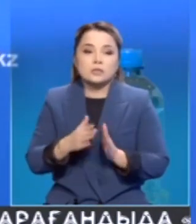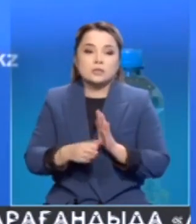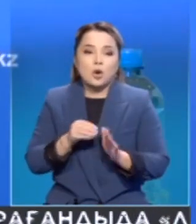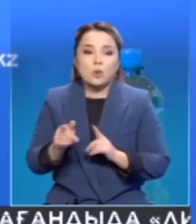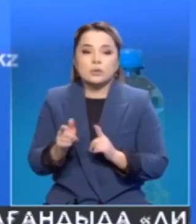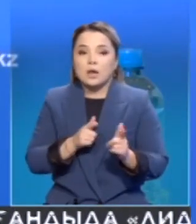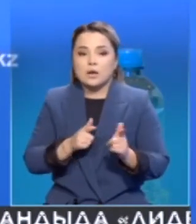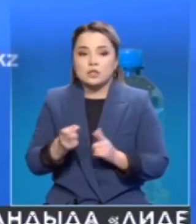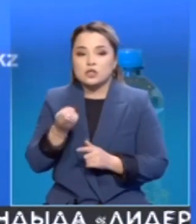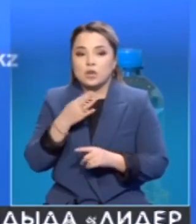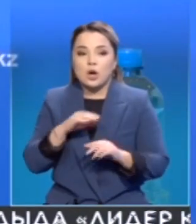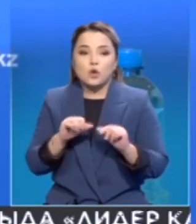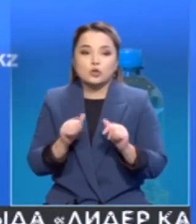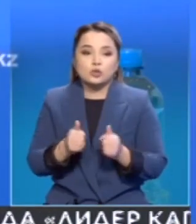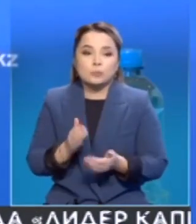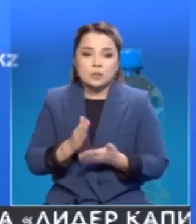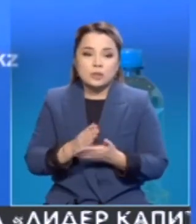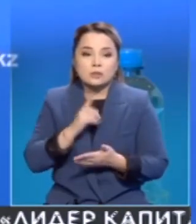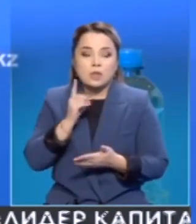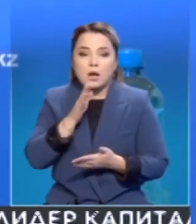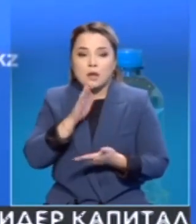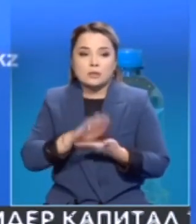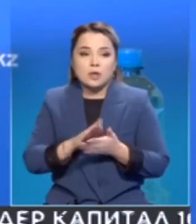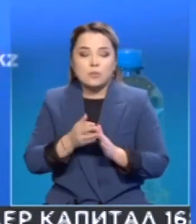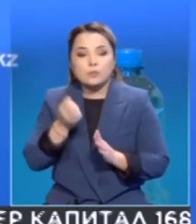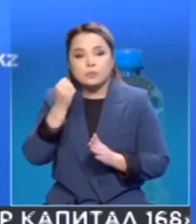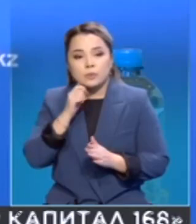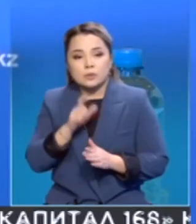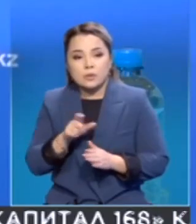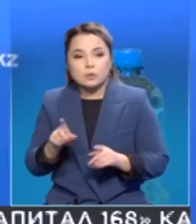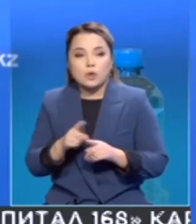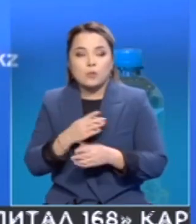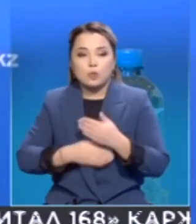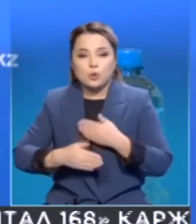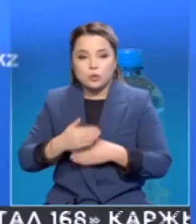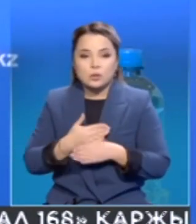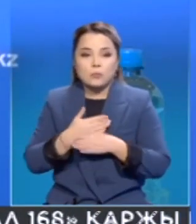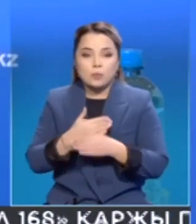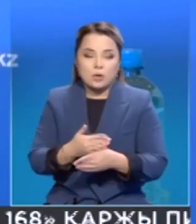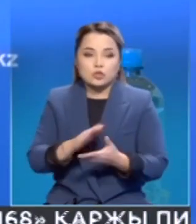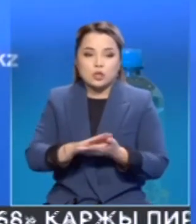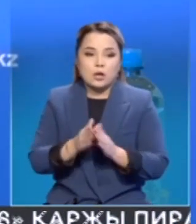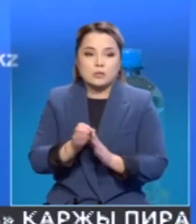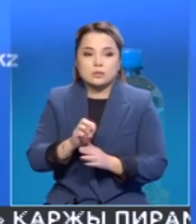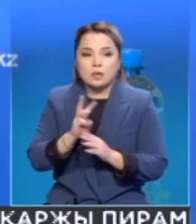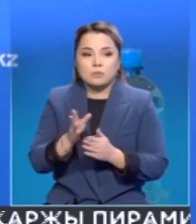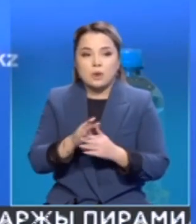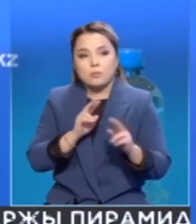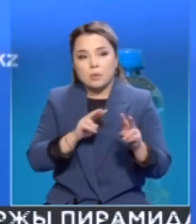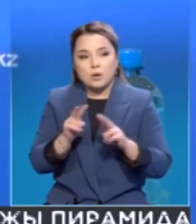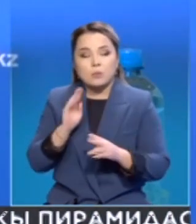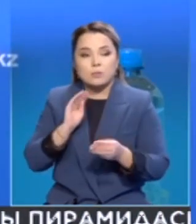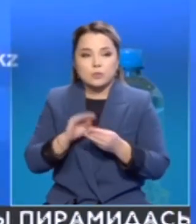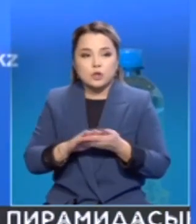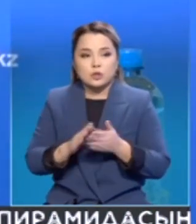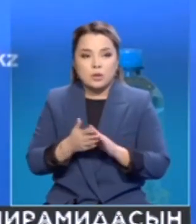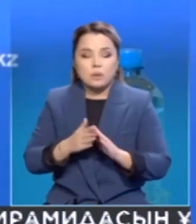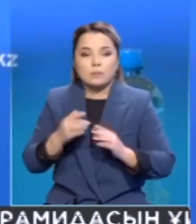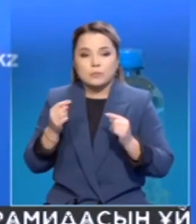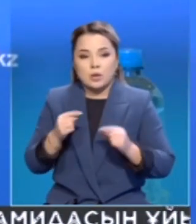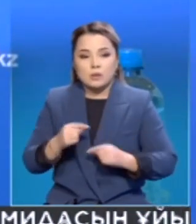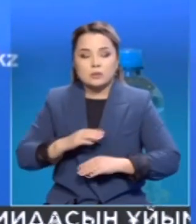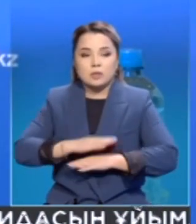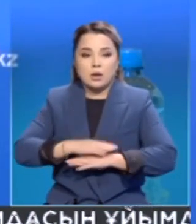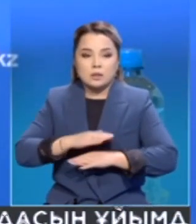Сайлауға дайындық жақсы ұйымдастырылған. Егде жастағы азаматтар мен мүгедектерге жағдай жасалған. Оны біз бақылау барысында байқадық. Бәрі қалыпты жағдайда тәртіпке сай